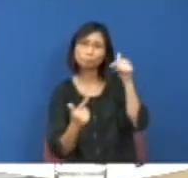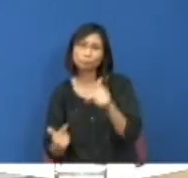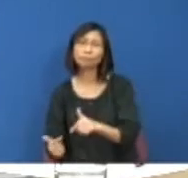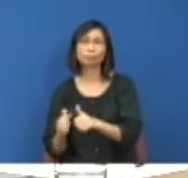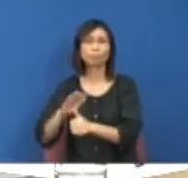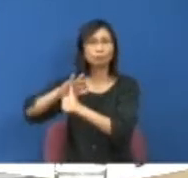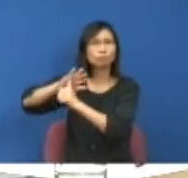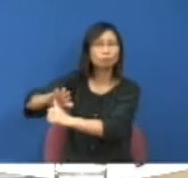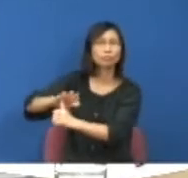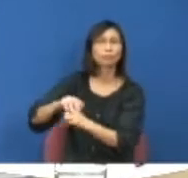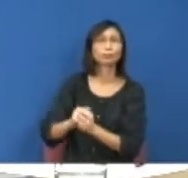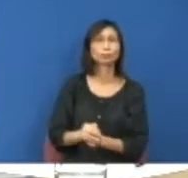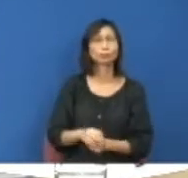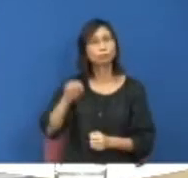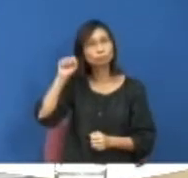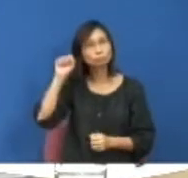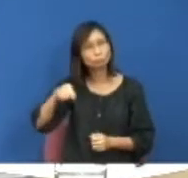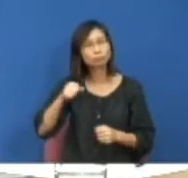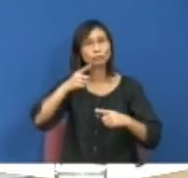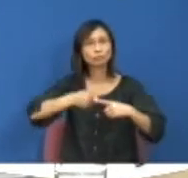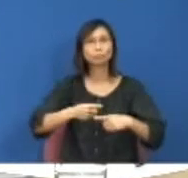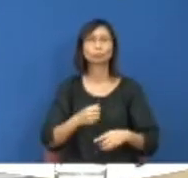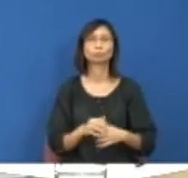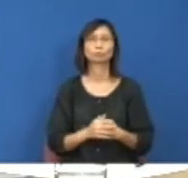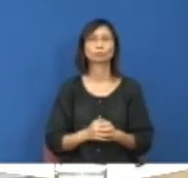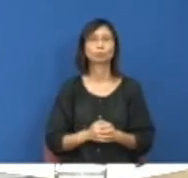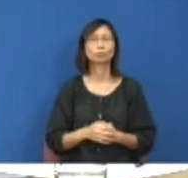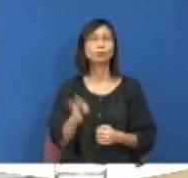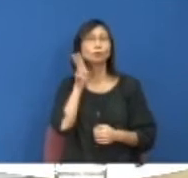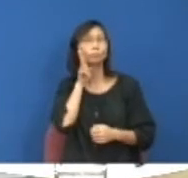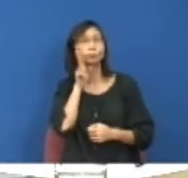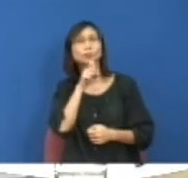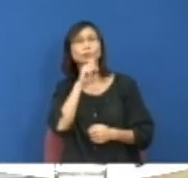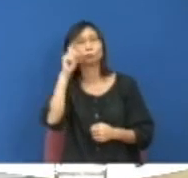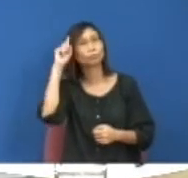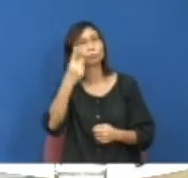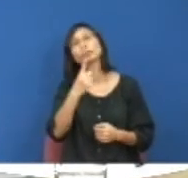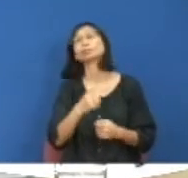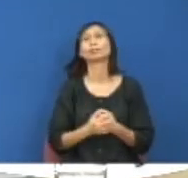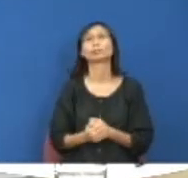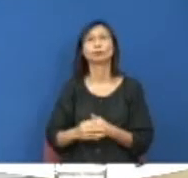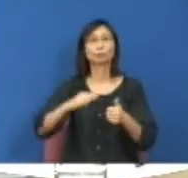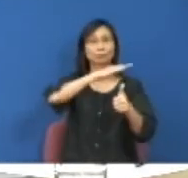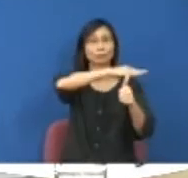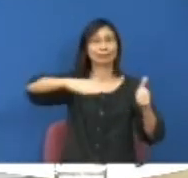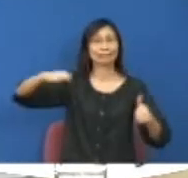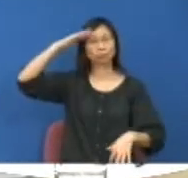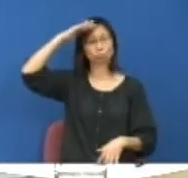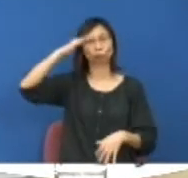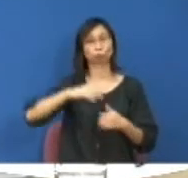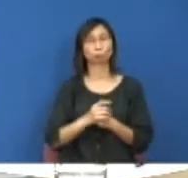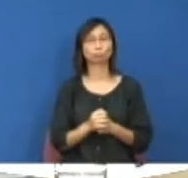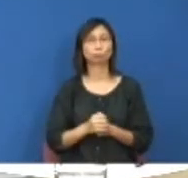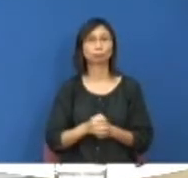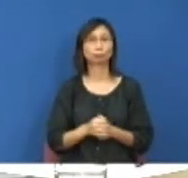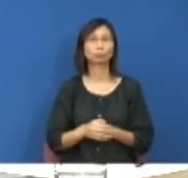力才行嘛。即舉個例子，有一個人有一天突然間頂不順殺了個警察，不等於說現